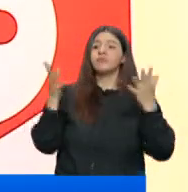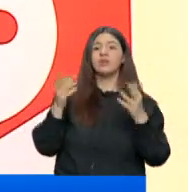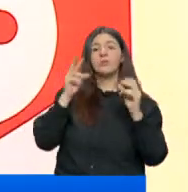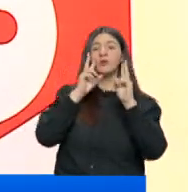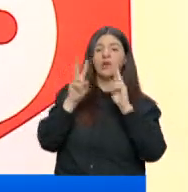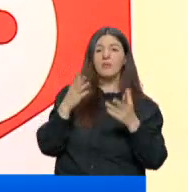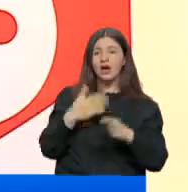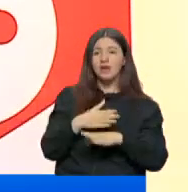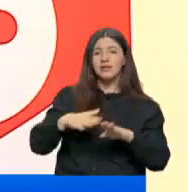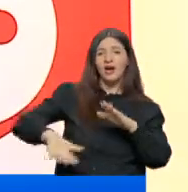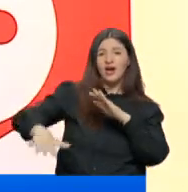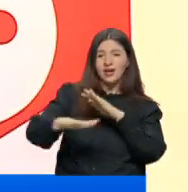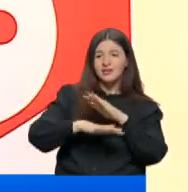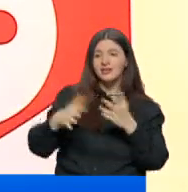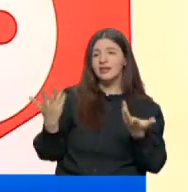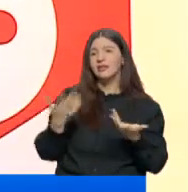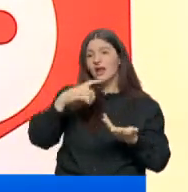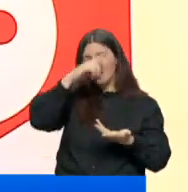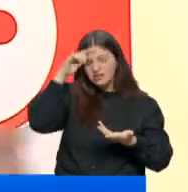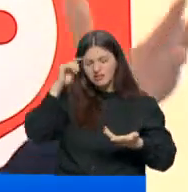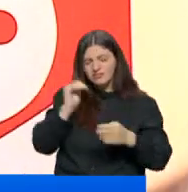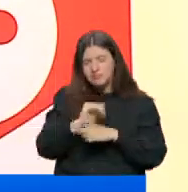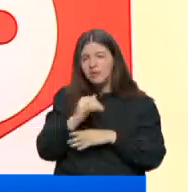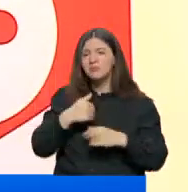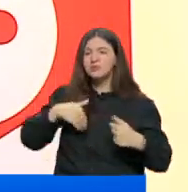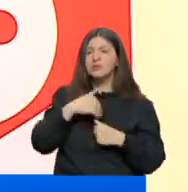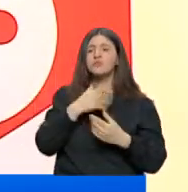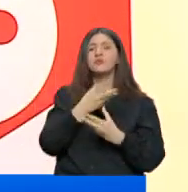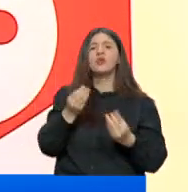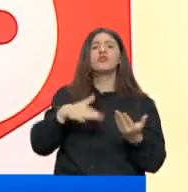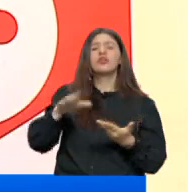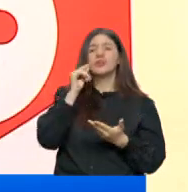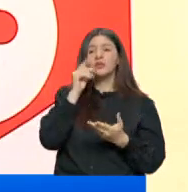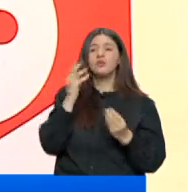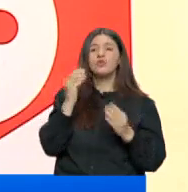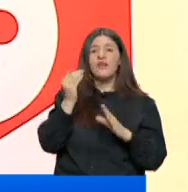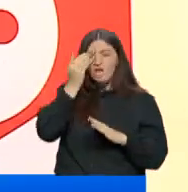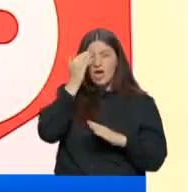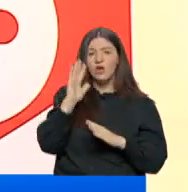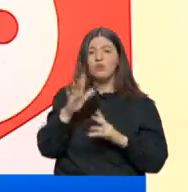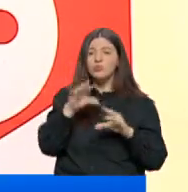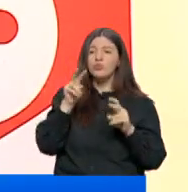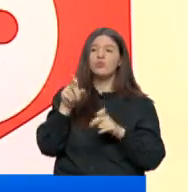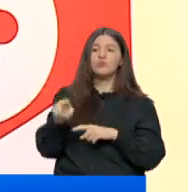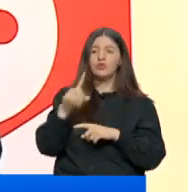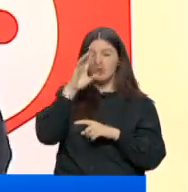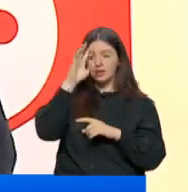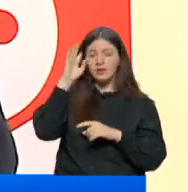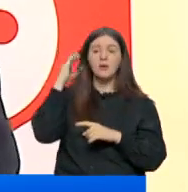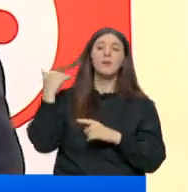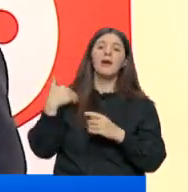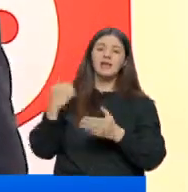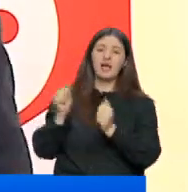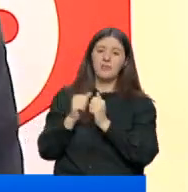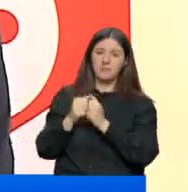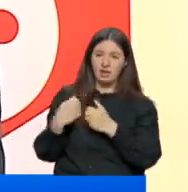gözüküyor. Ama aşağıdaki emeğiyle alın teriyle yaşayan bizler, milyonlarca insan çok daha yoksullaşıyor. Bütün mesele bu. Bakın yanımda getirdim.